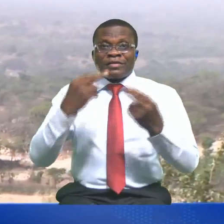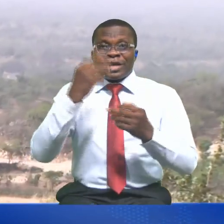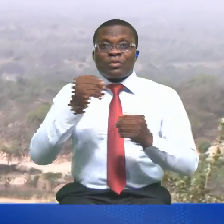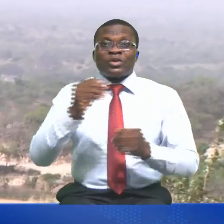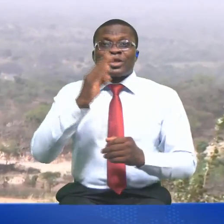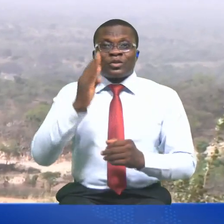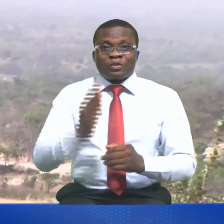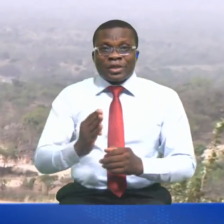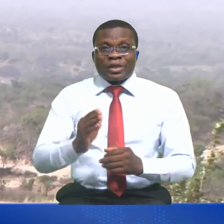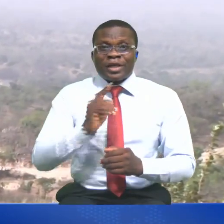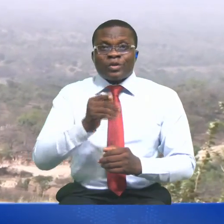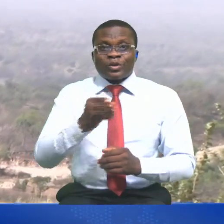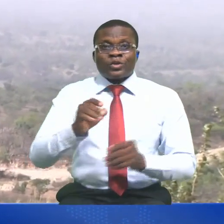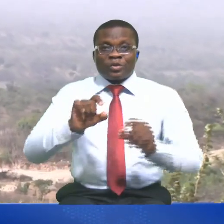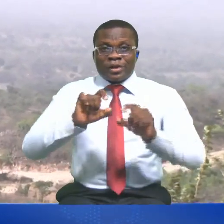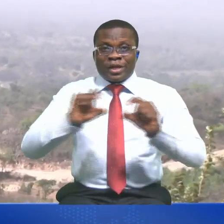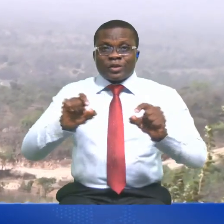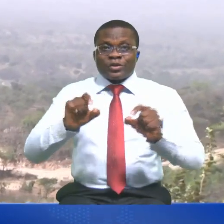Nous sommes bien sur l'axe